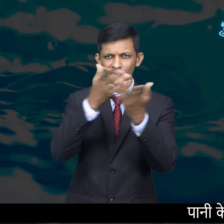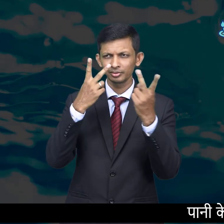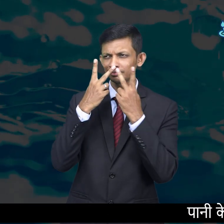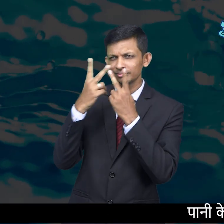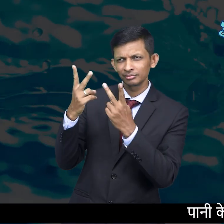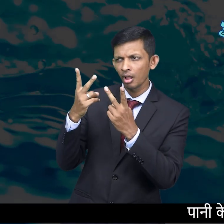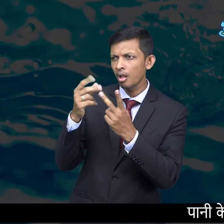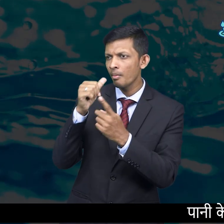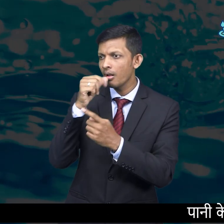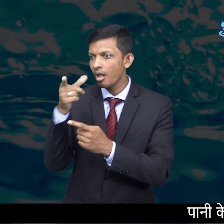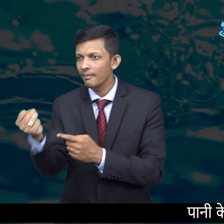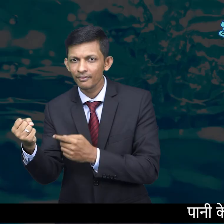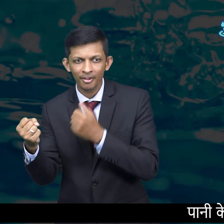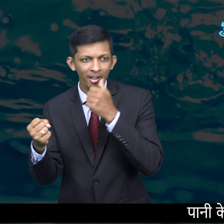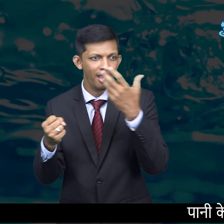की पहचान करना,